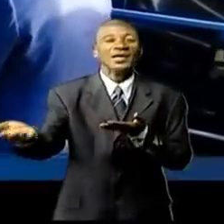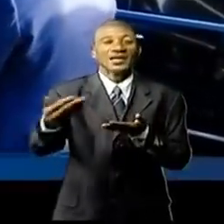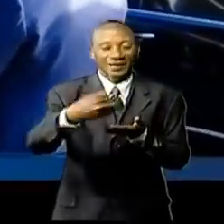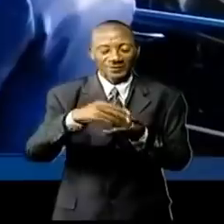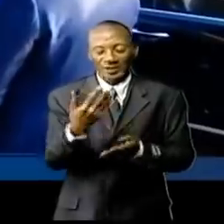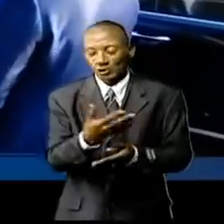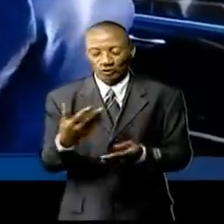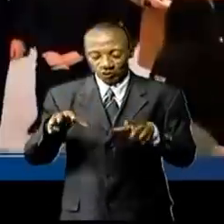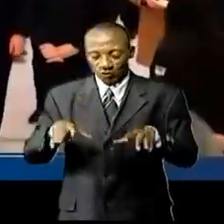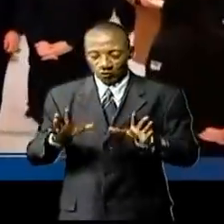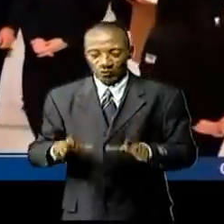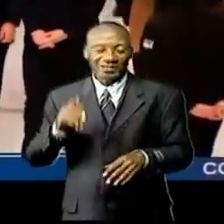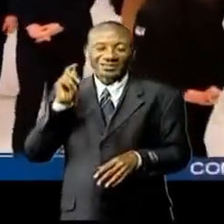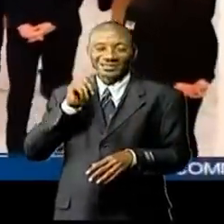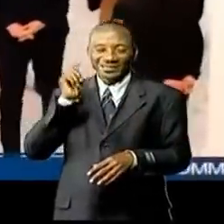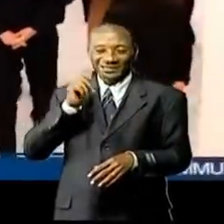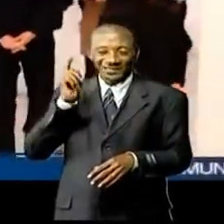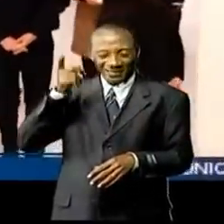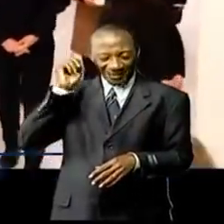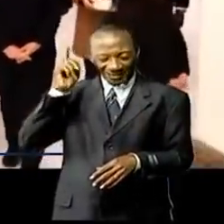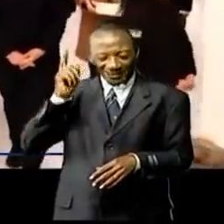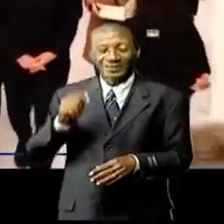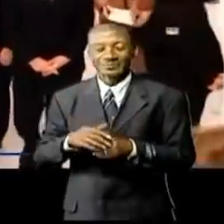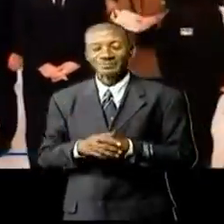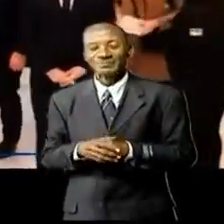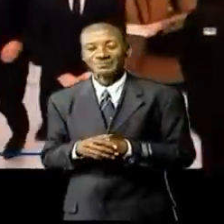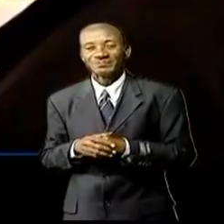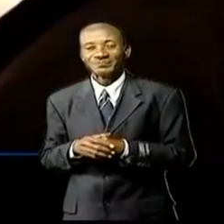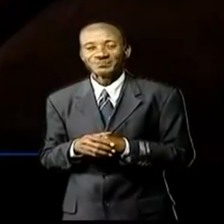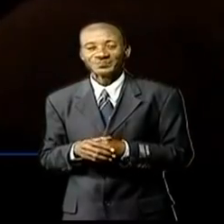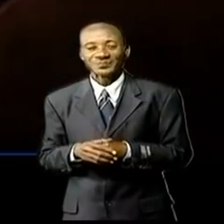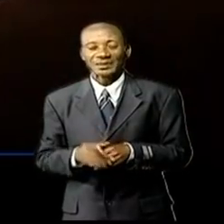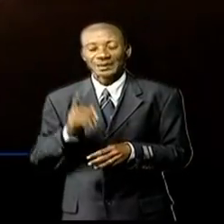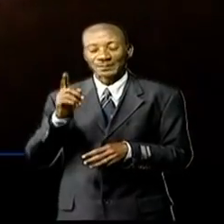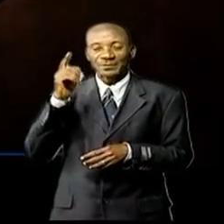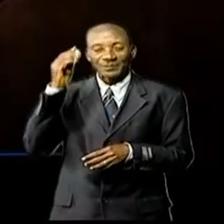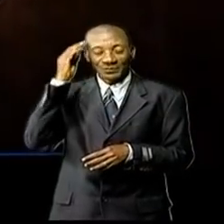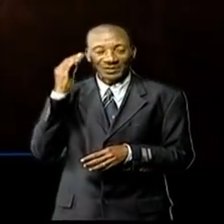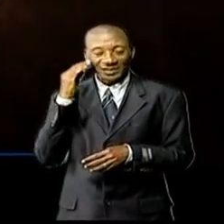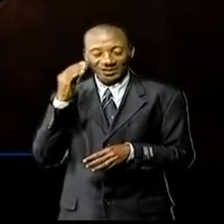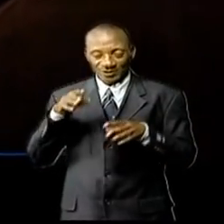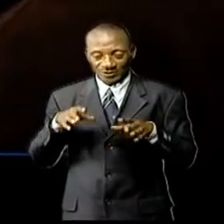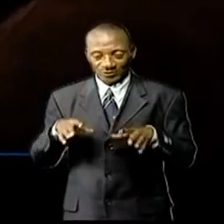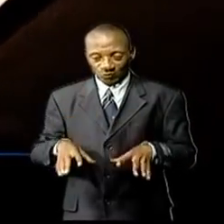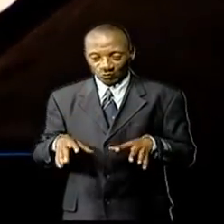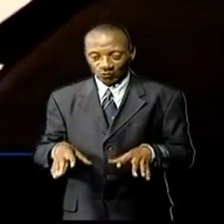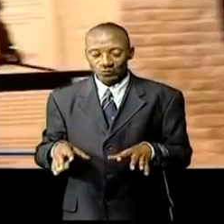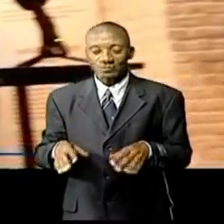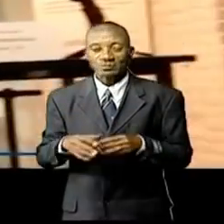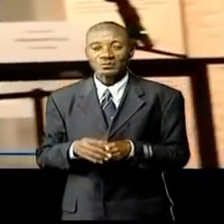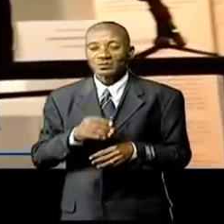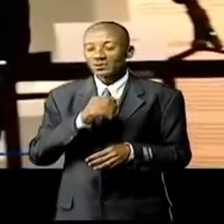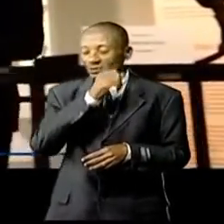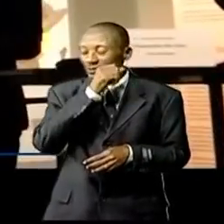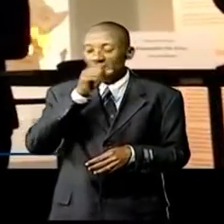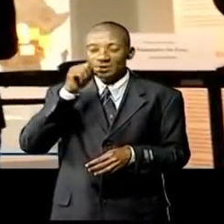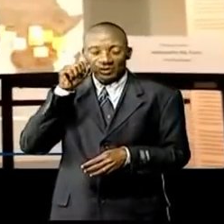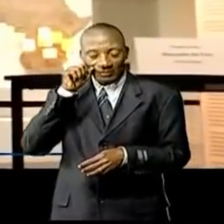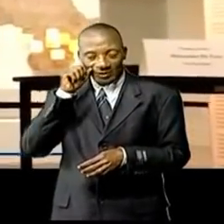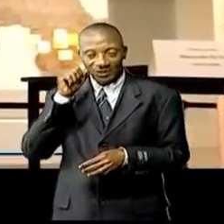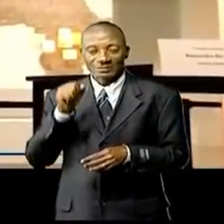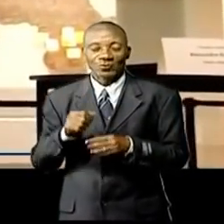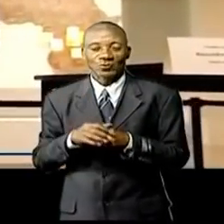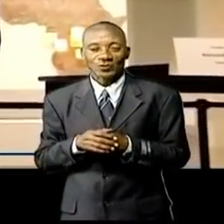d'un siècle ici au musée de Tervuren. Le Premier ministre de la République démocratique du Congo, Jean-Michel